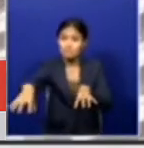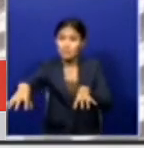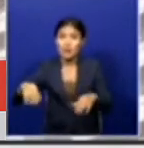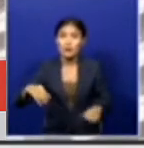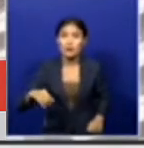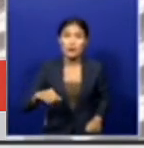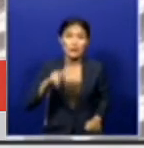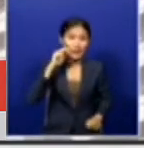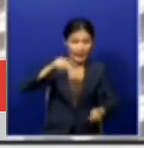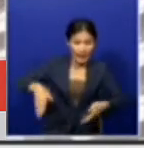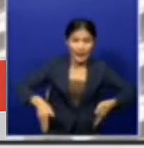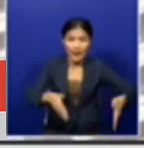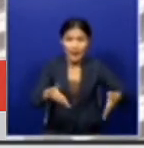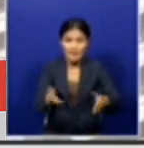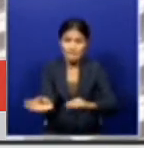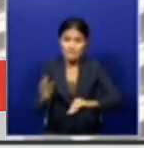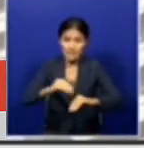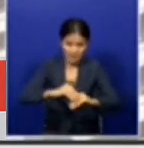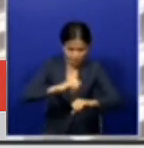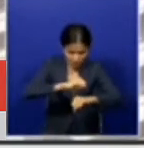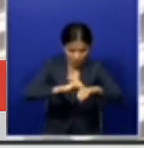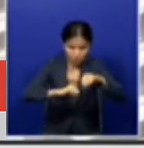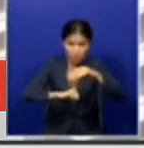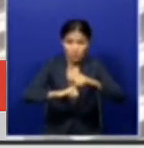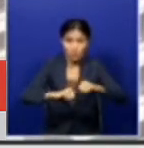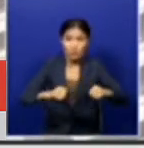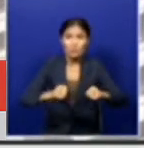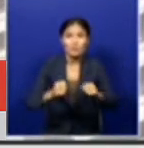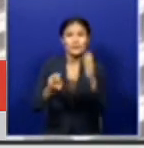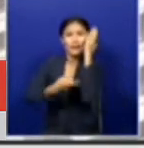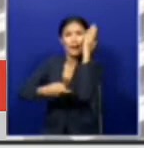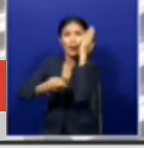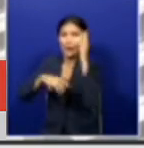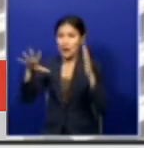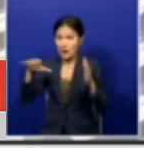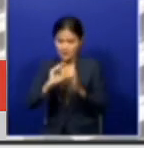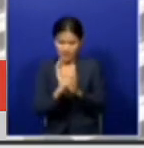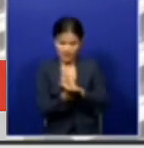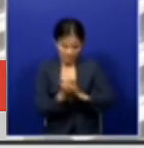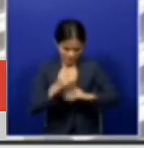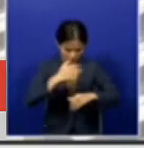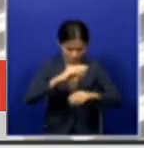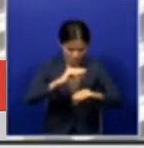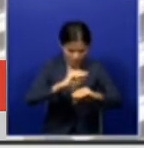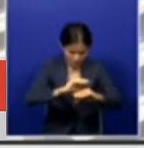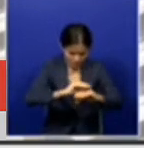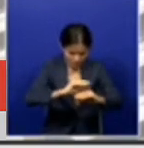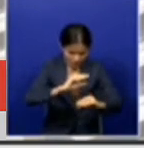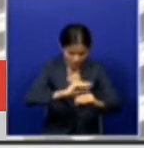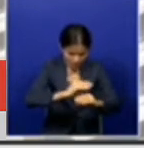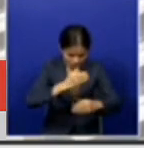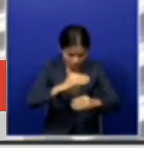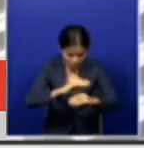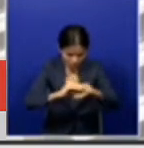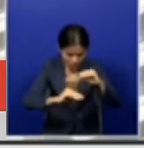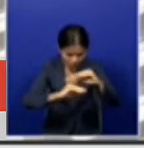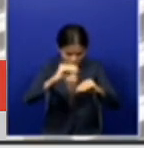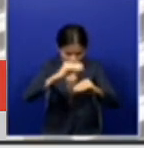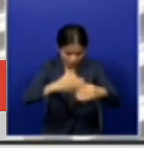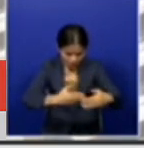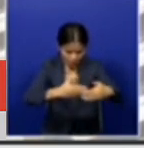วให้ราษฎรได้กักเก็บน้ำไว้ใช้เพื่อการเกษตรยางยังทำประโยชน์อีกได้มากม